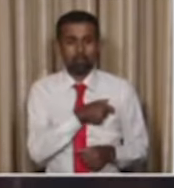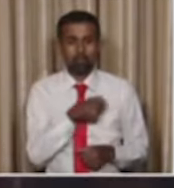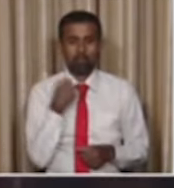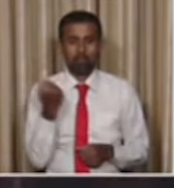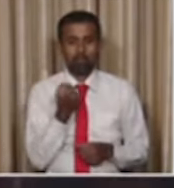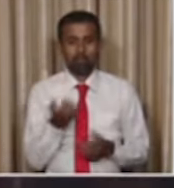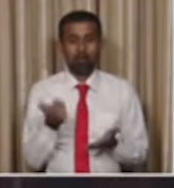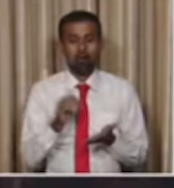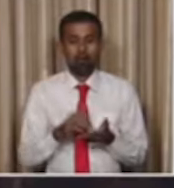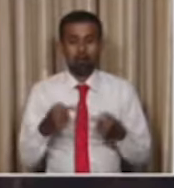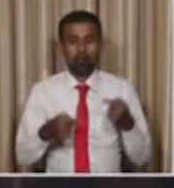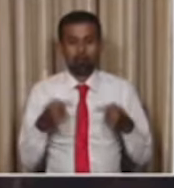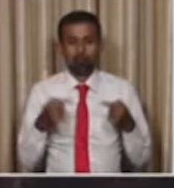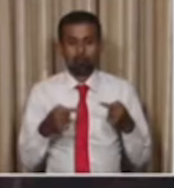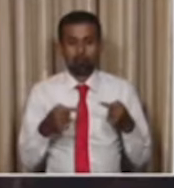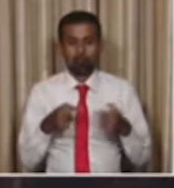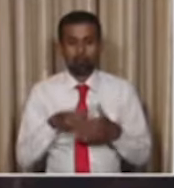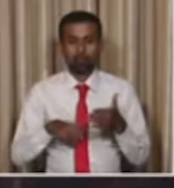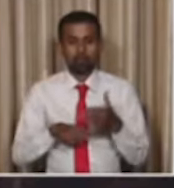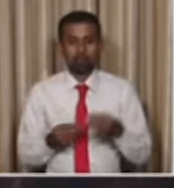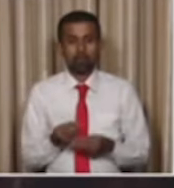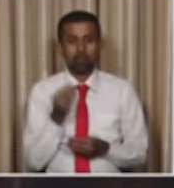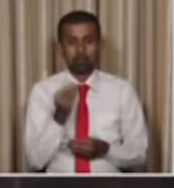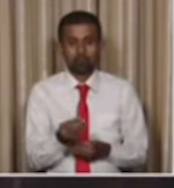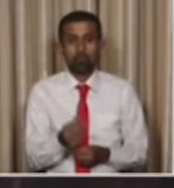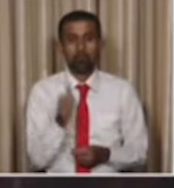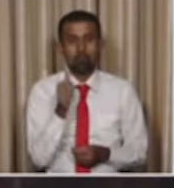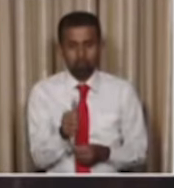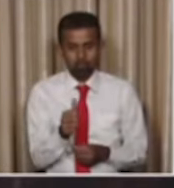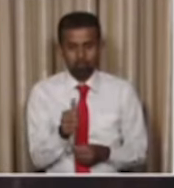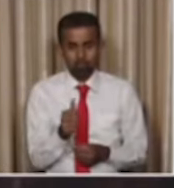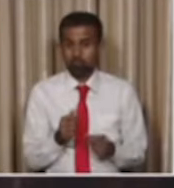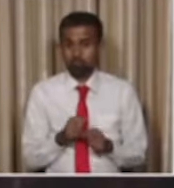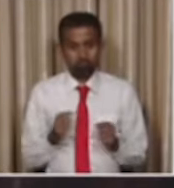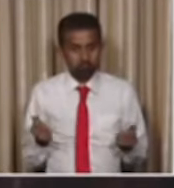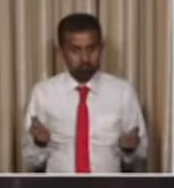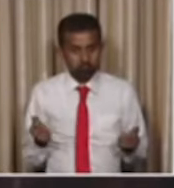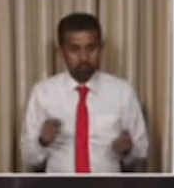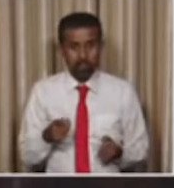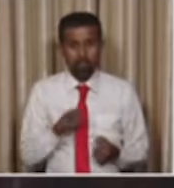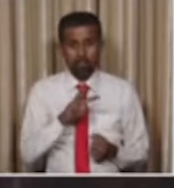නැවත විවාදයටගෙන ඡන්දයට ඉදිරිපත් කරන්න දැමීම තමයි සුදුසු. එහෙම නැත්නම් මේ